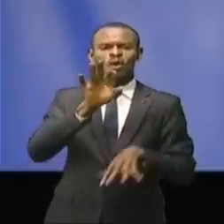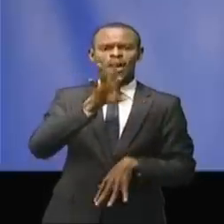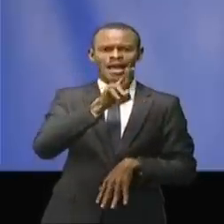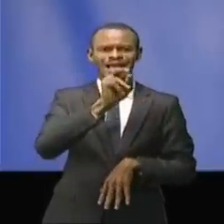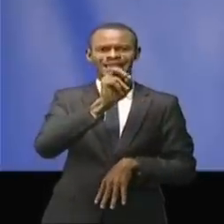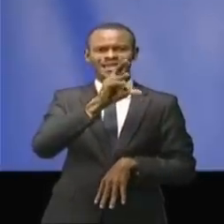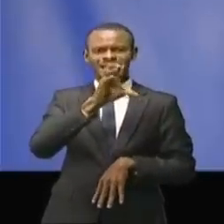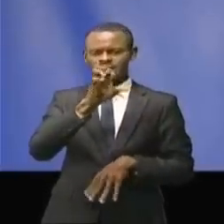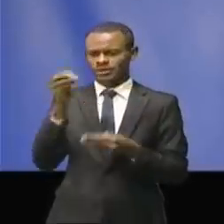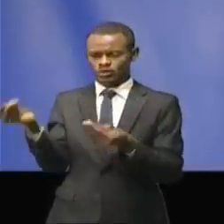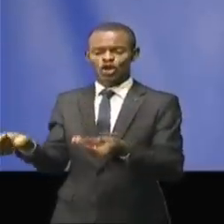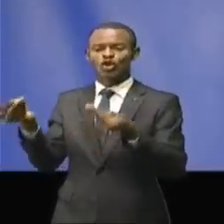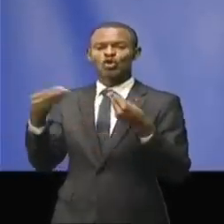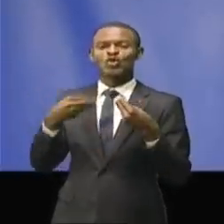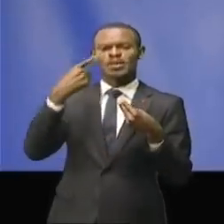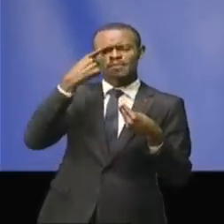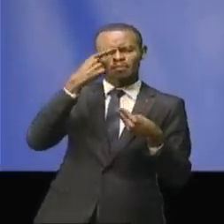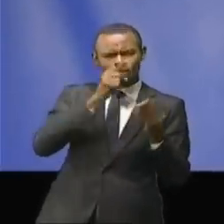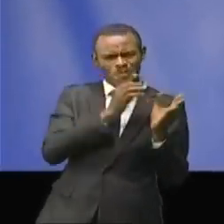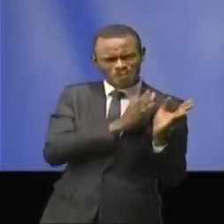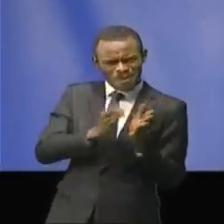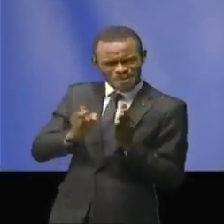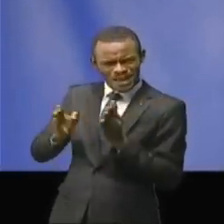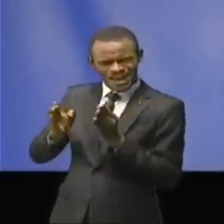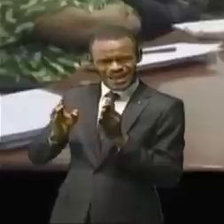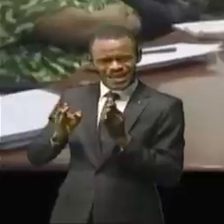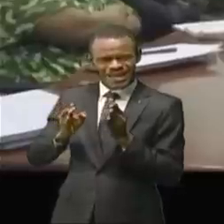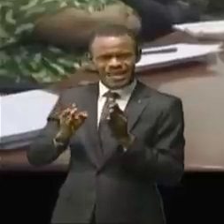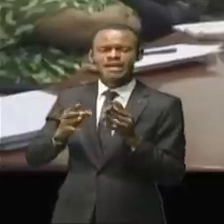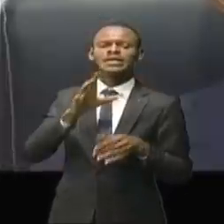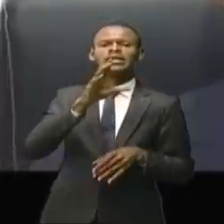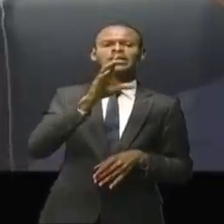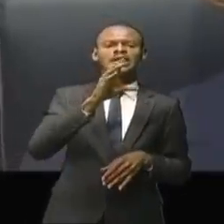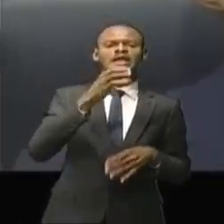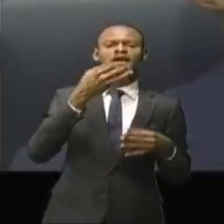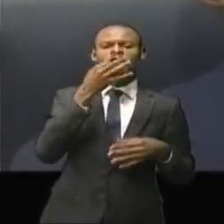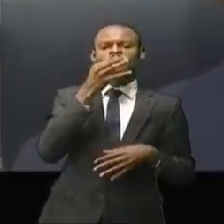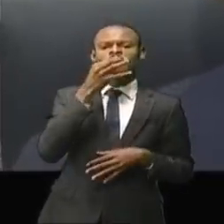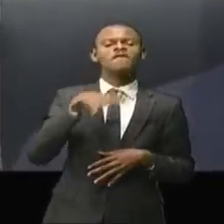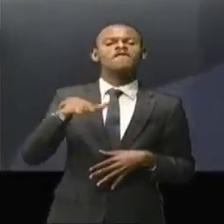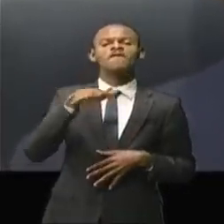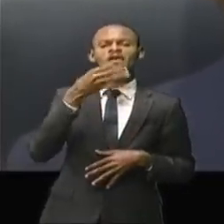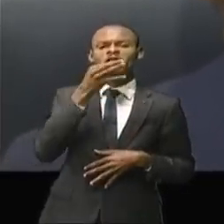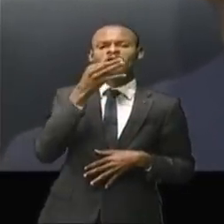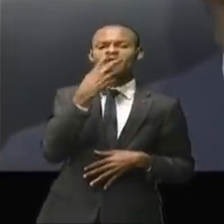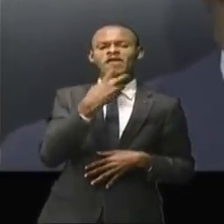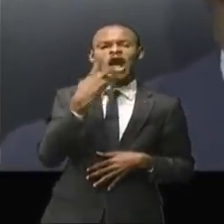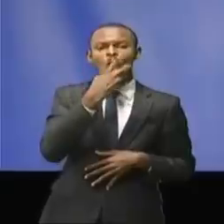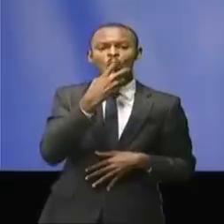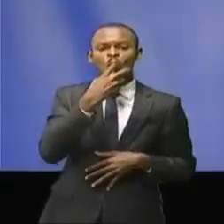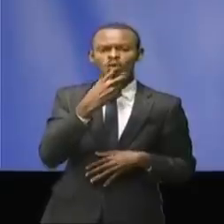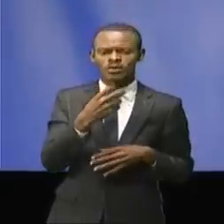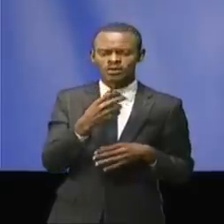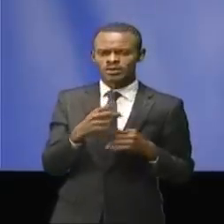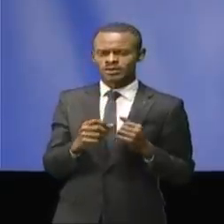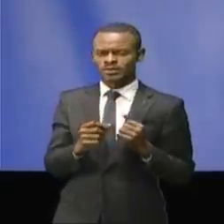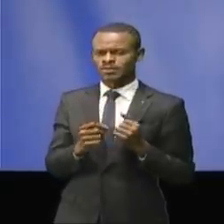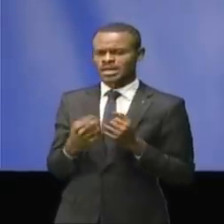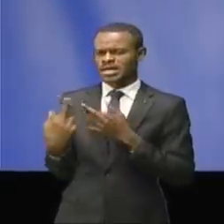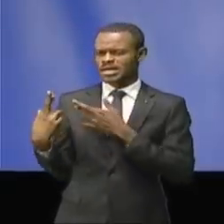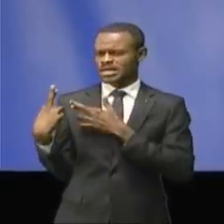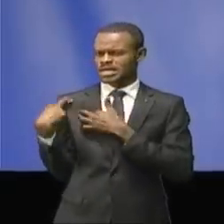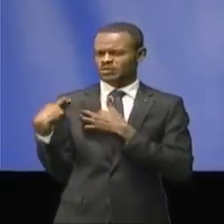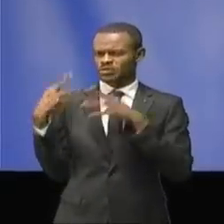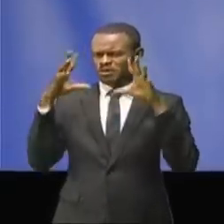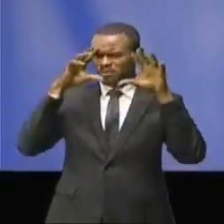représentant le syndicaliste se réjouit et félicite Patrick mouya pour cette accusé équipements modernes disons